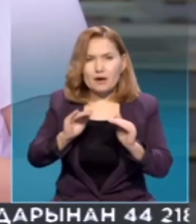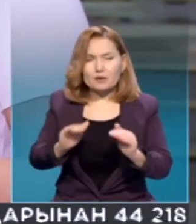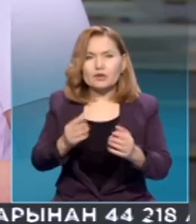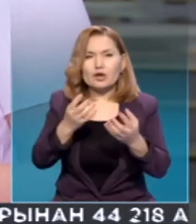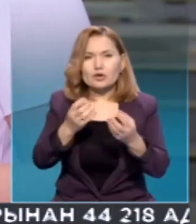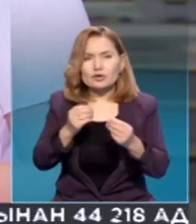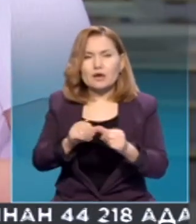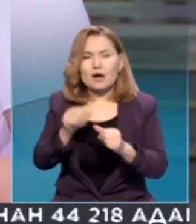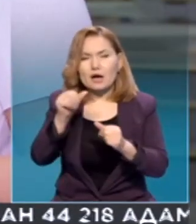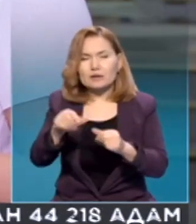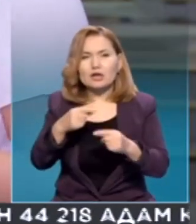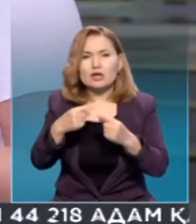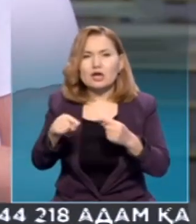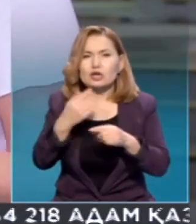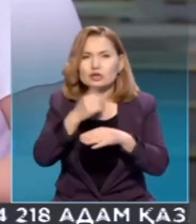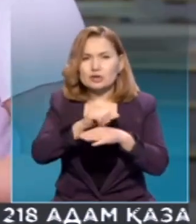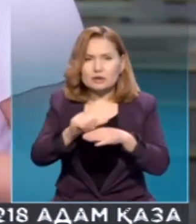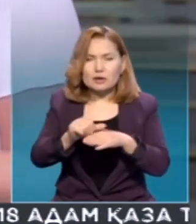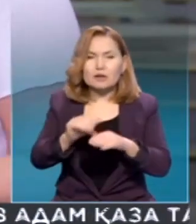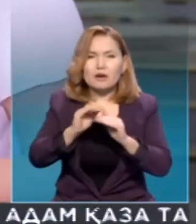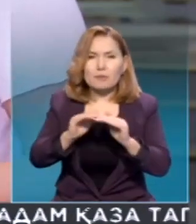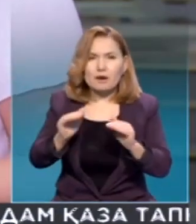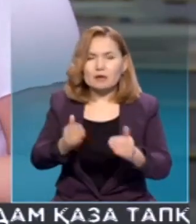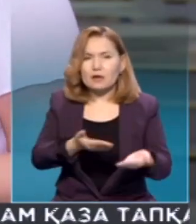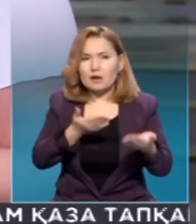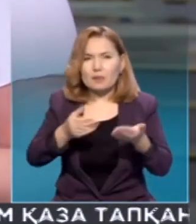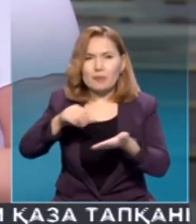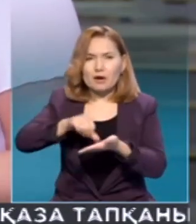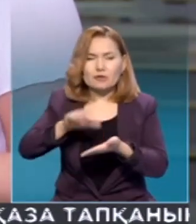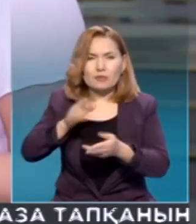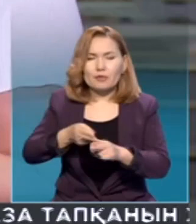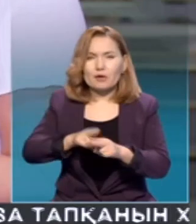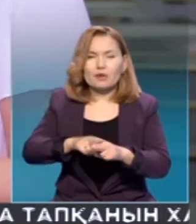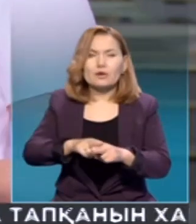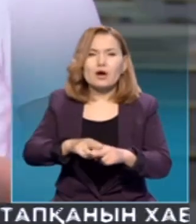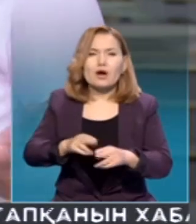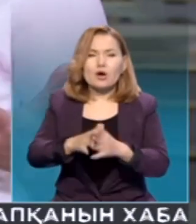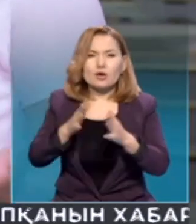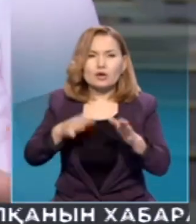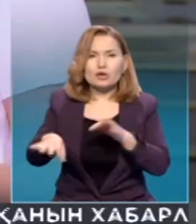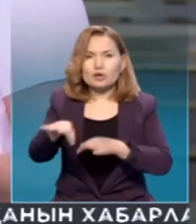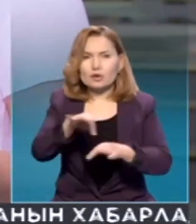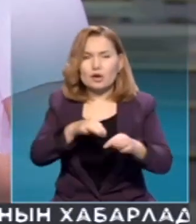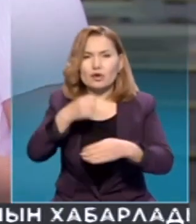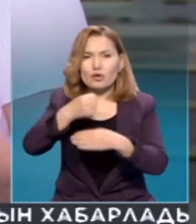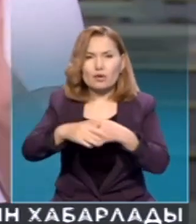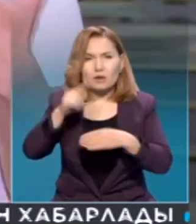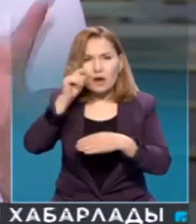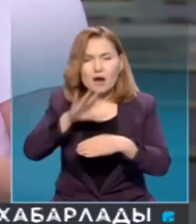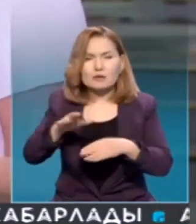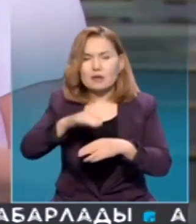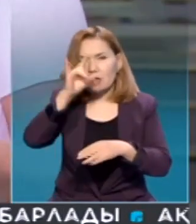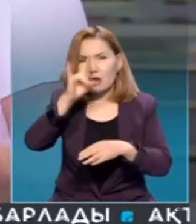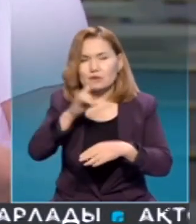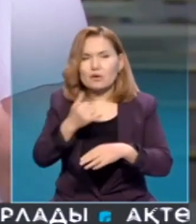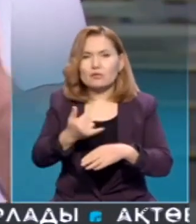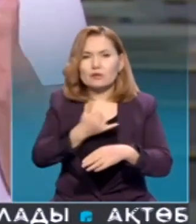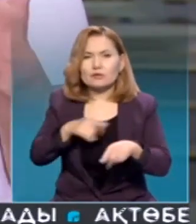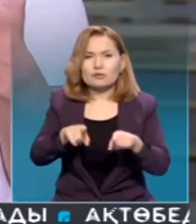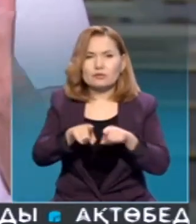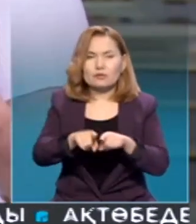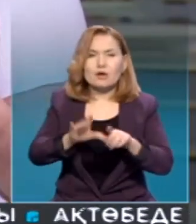шетелдік қатысушылар да болады. Олардың бұл жобаға қызығушылығы өте жоғары. Өйткені мұндай жоба Орталық Азия елдерінің ішінде Қазақстанда ғана